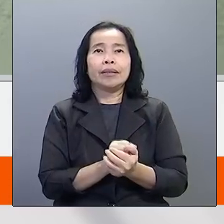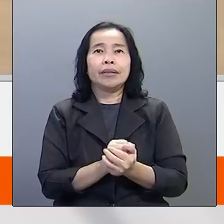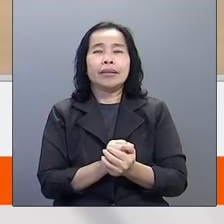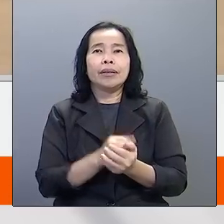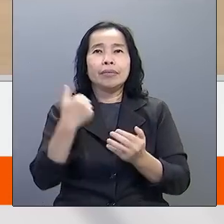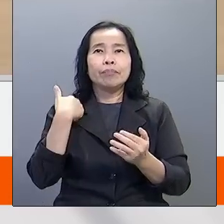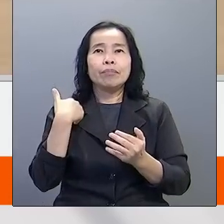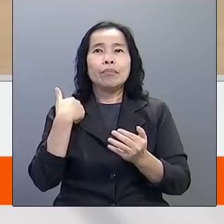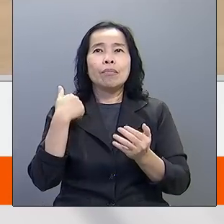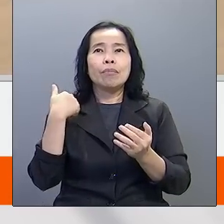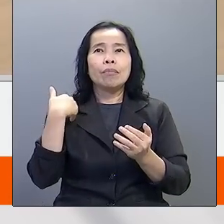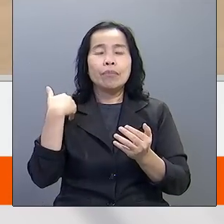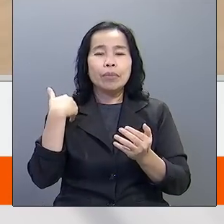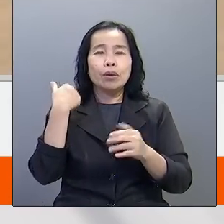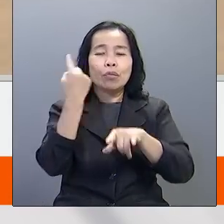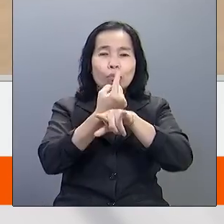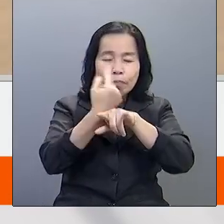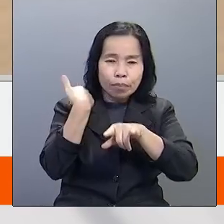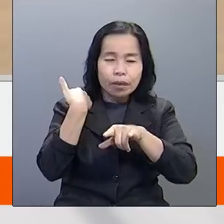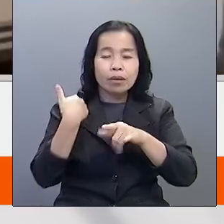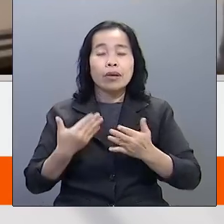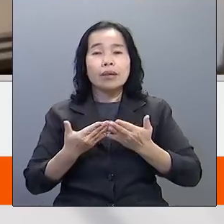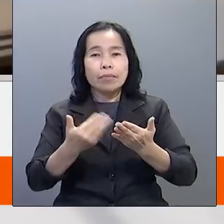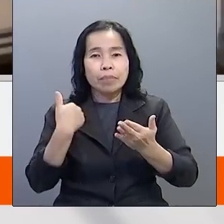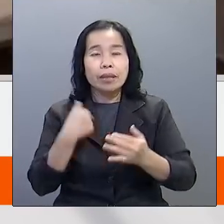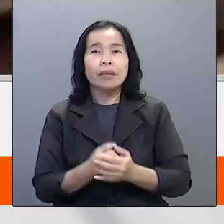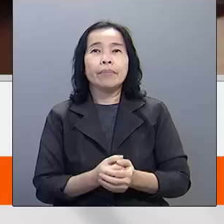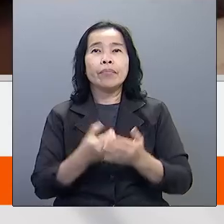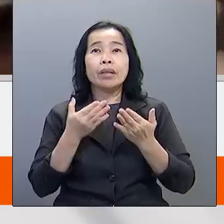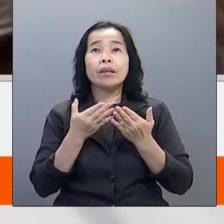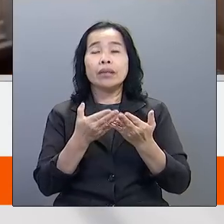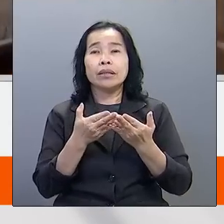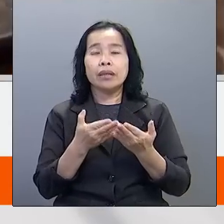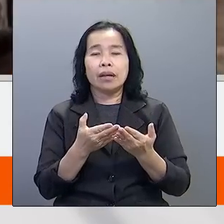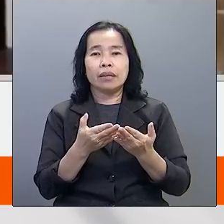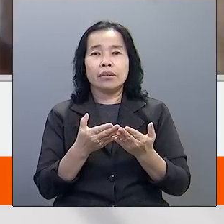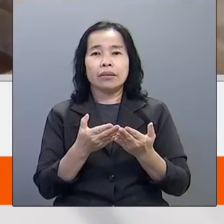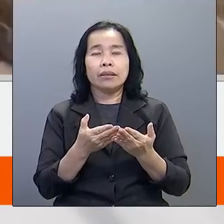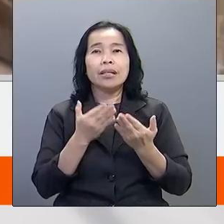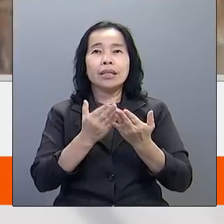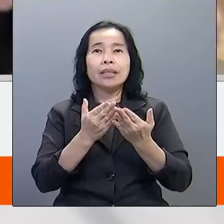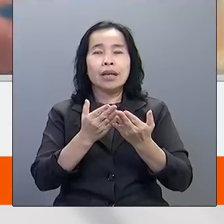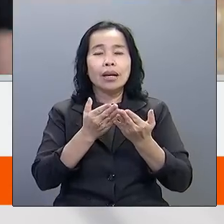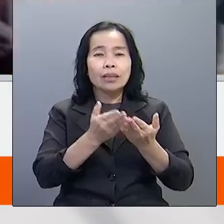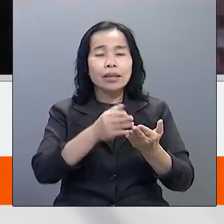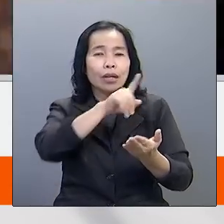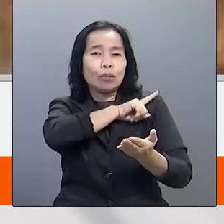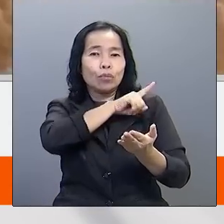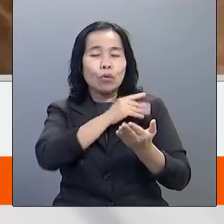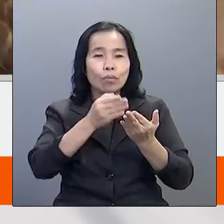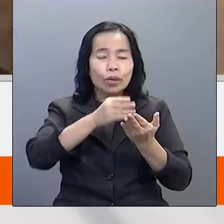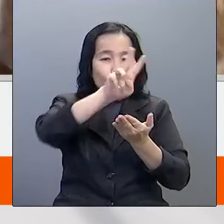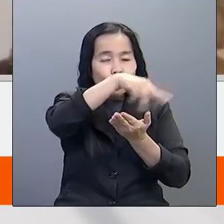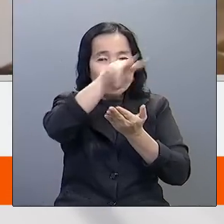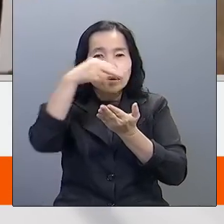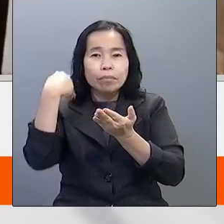ยเหลือนะครับสำหรับวันนี้มีเรือนะครับเรือซึ่งมาดำเนินการรัตเวนนะครับก็คือประกอบด้วย